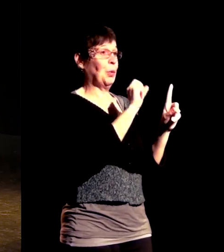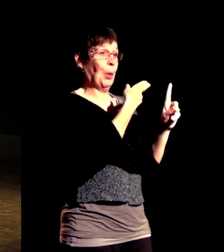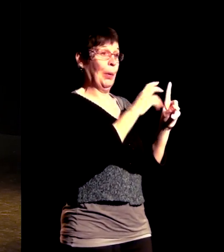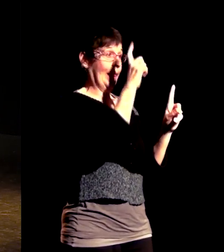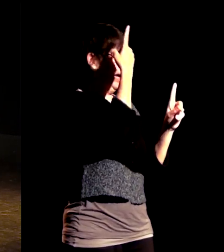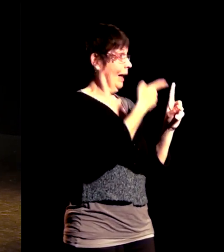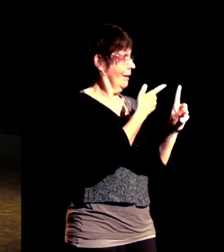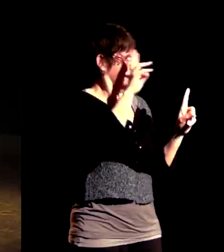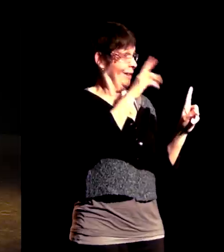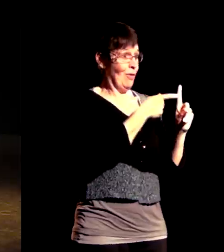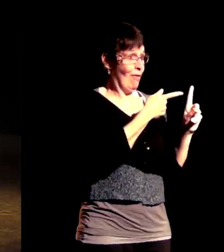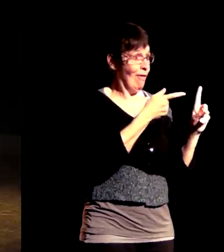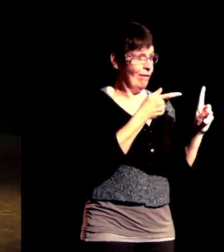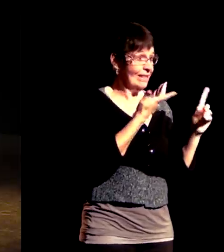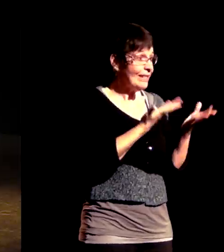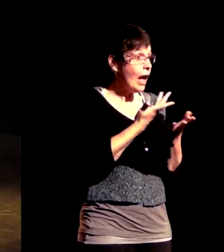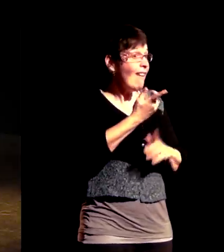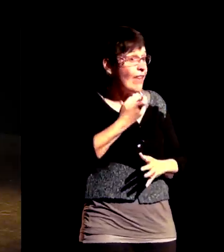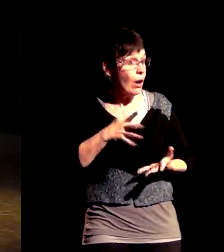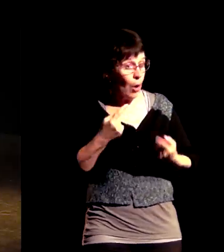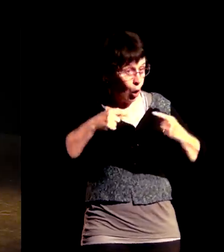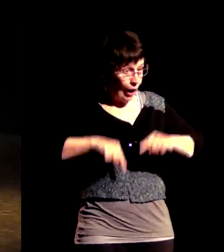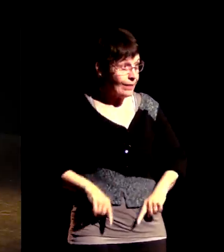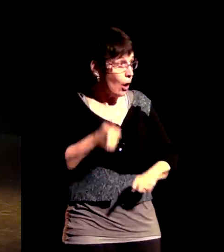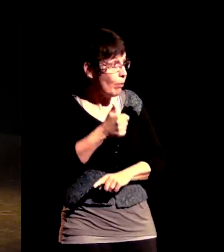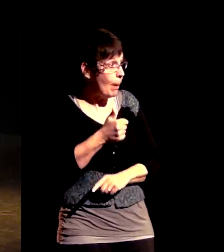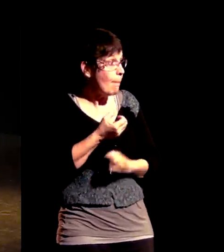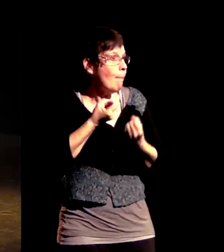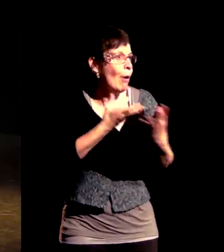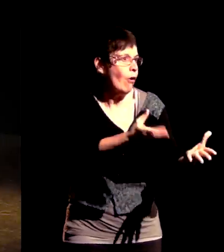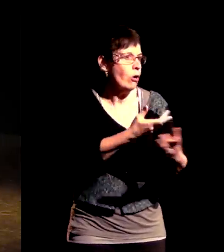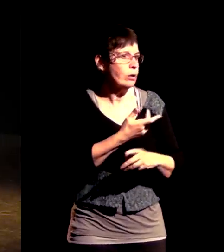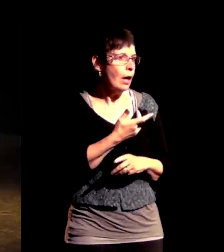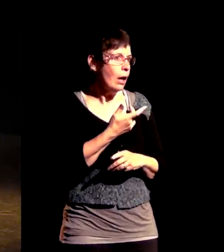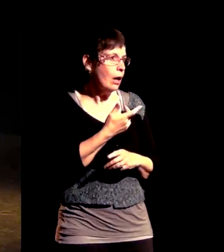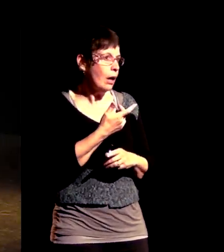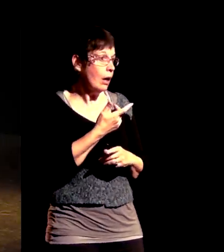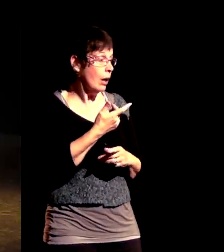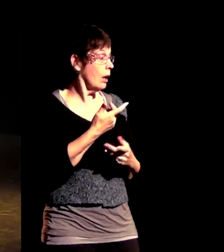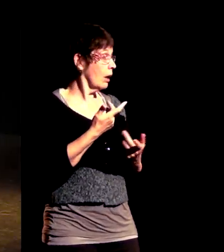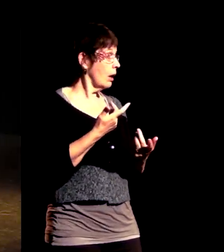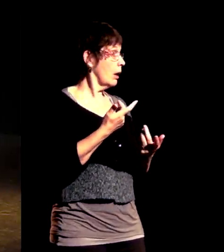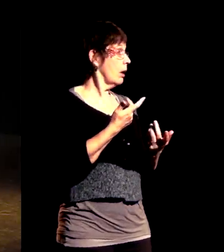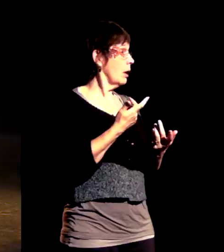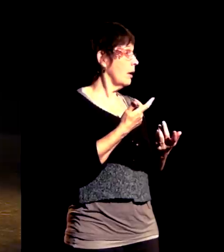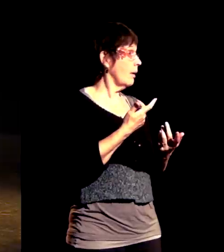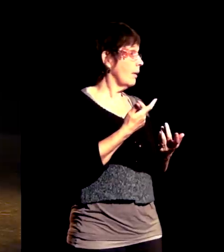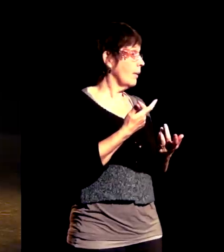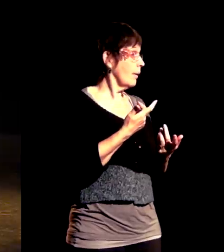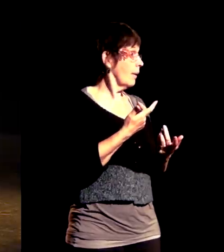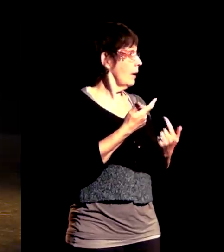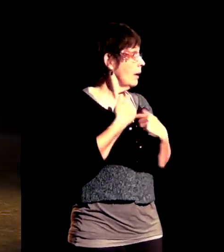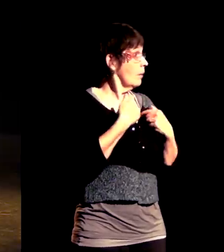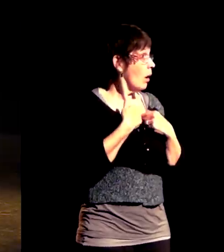ont raison. Mais c'est l'État qui construit ça, en construisant ce philosémitisme. Et donc, moi, je me suis rendu compte que, en fait,